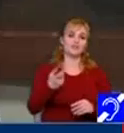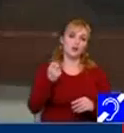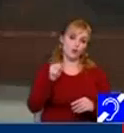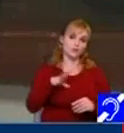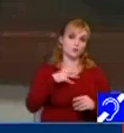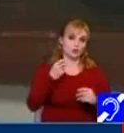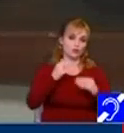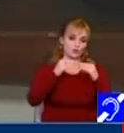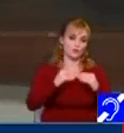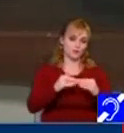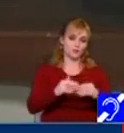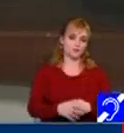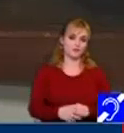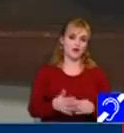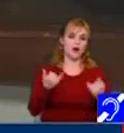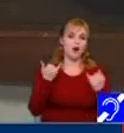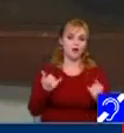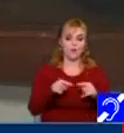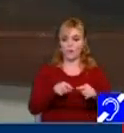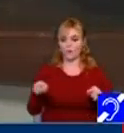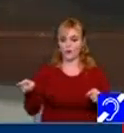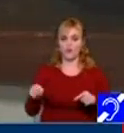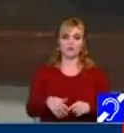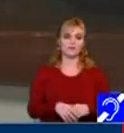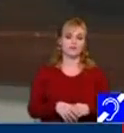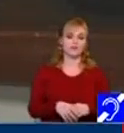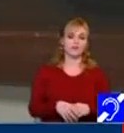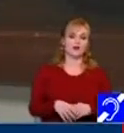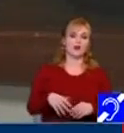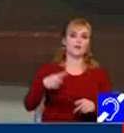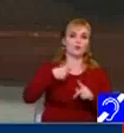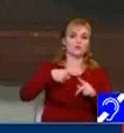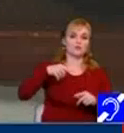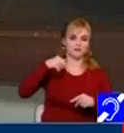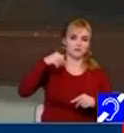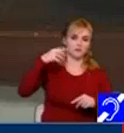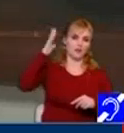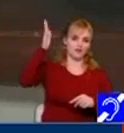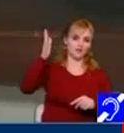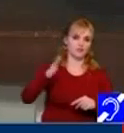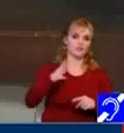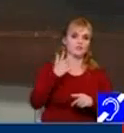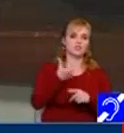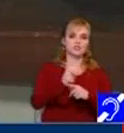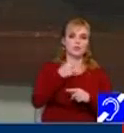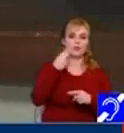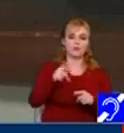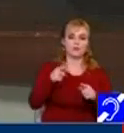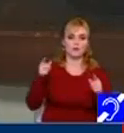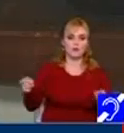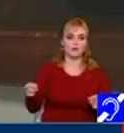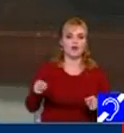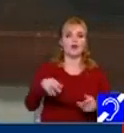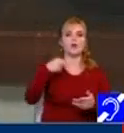scădea. Acum, la moment, perioada aceasta, plus anul viitor, sunt unul dintre cele mai bune perioade de